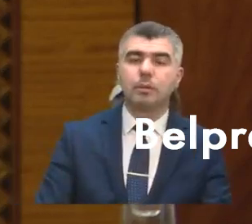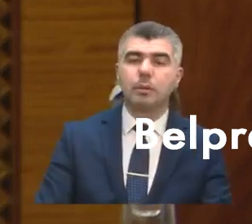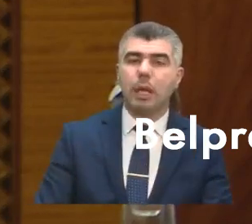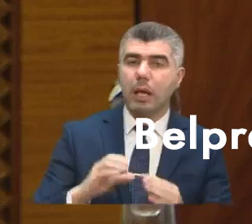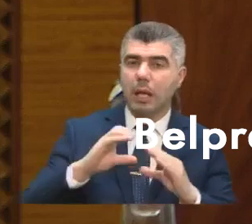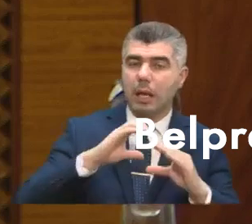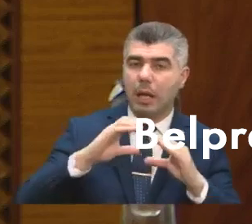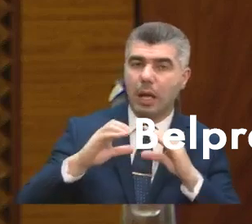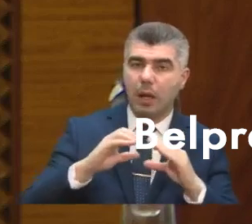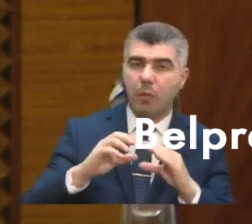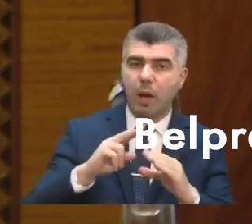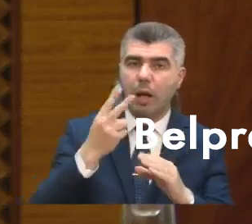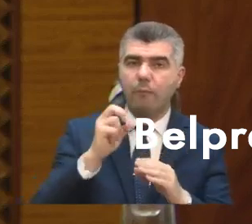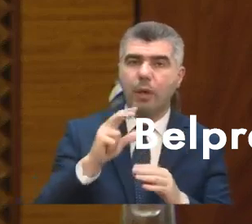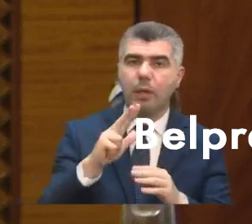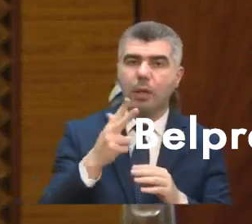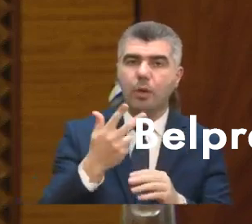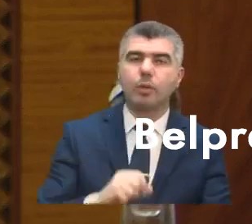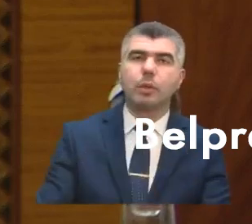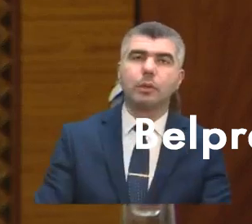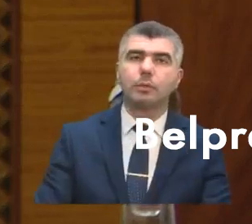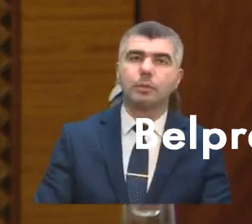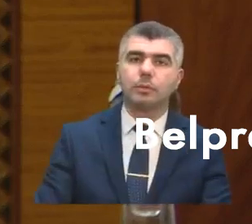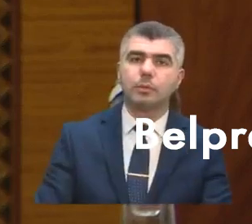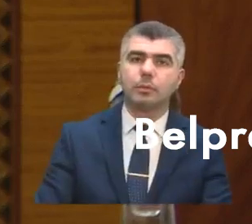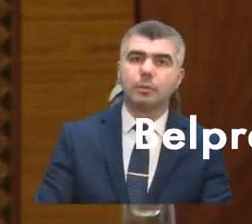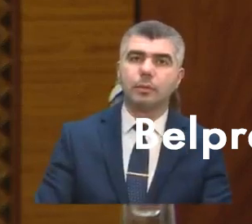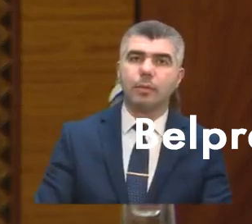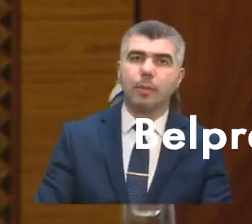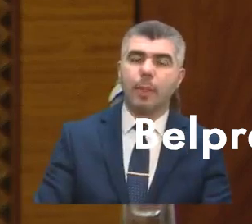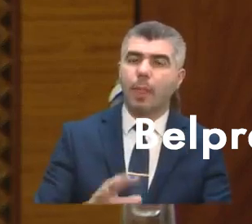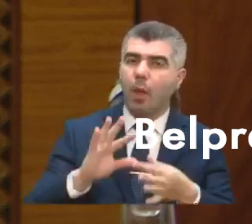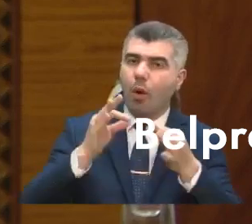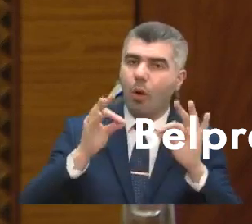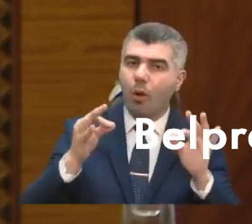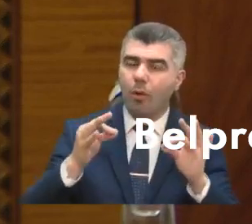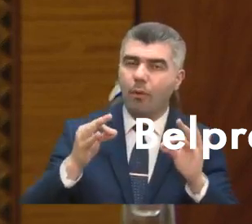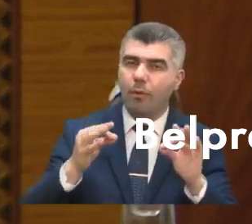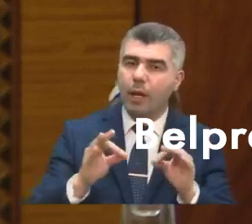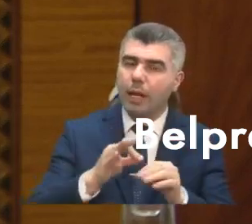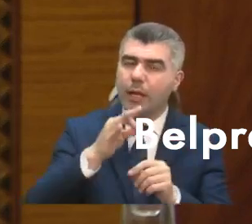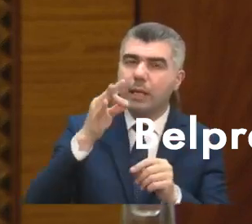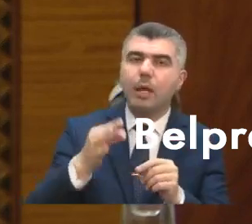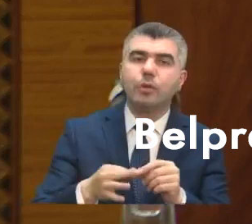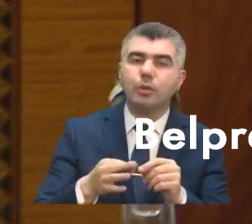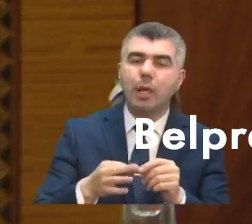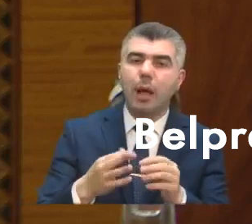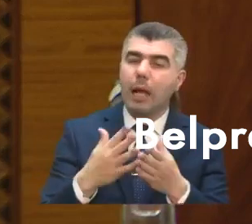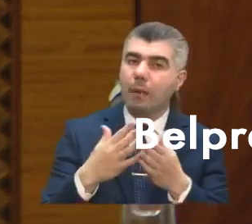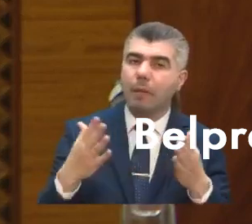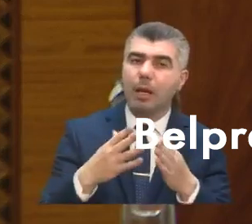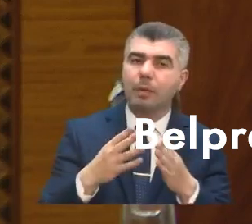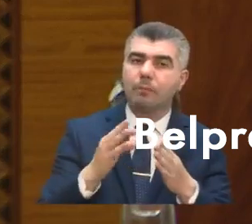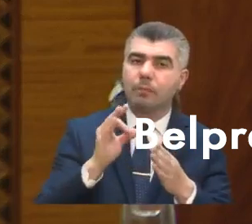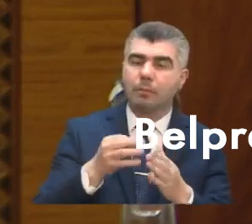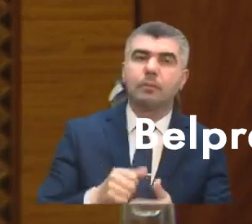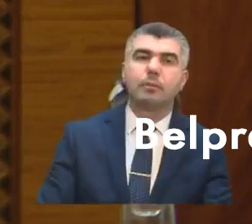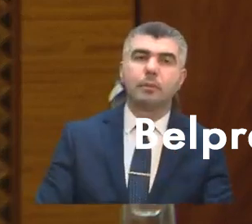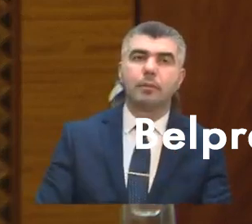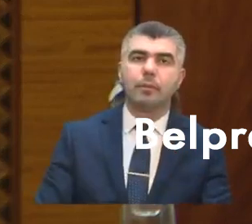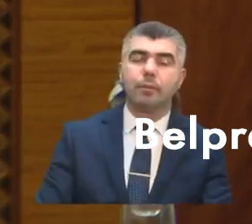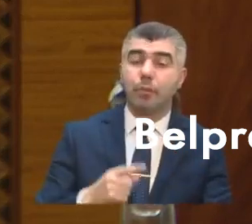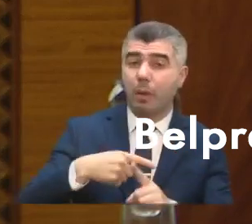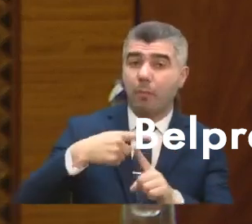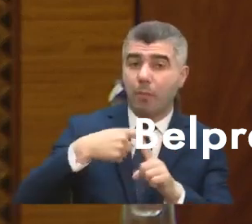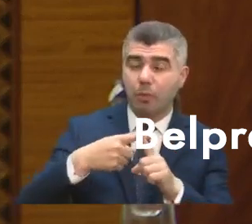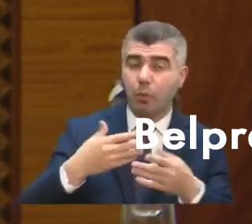الحوار 2023. فرق كبير ونتائج كثيرة. إن المؤسسة